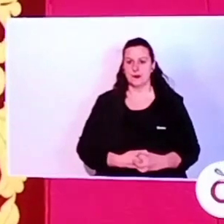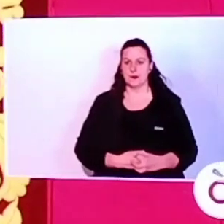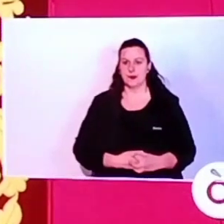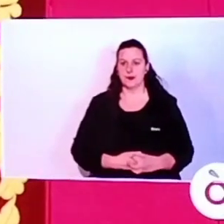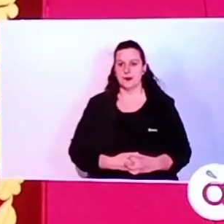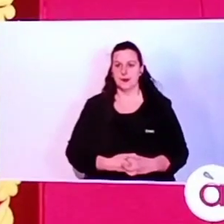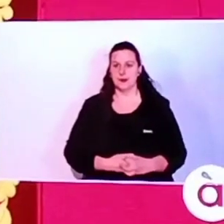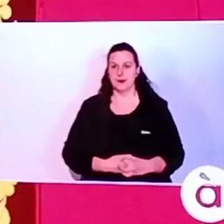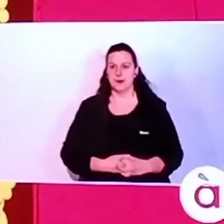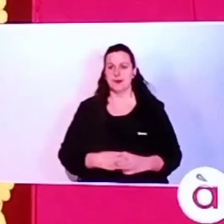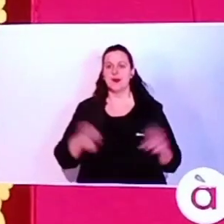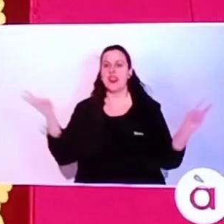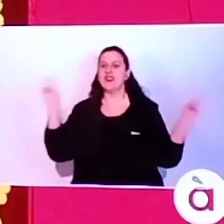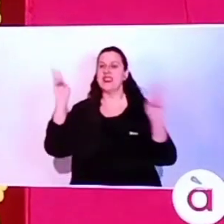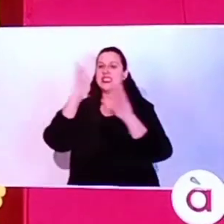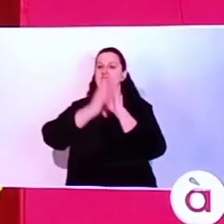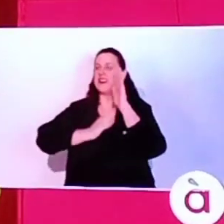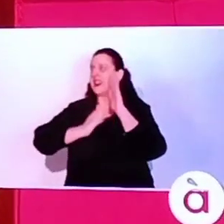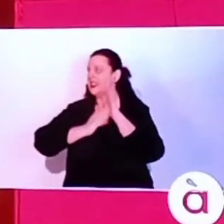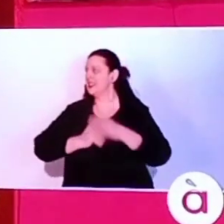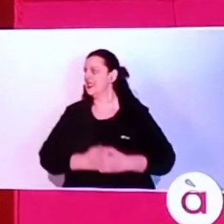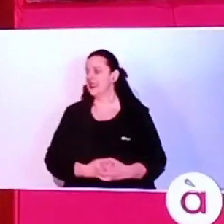és. Visca València! I visca les